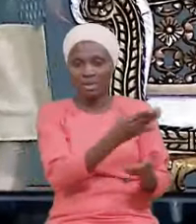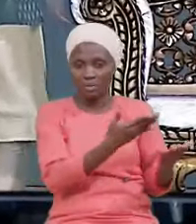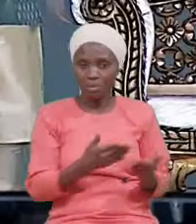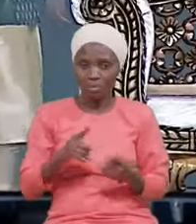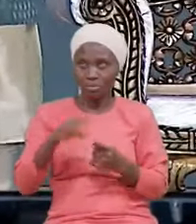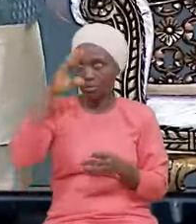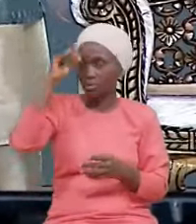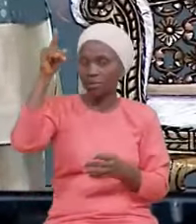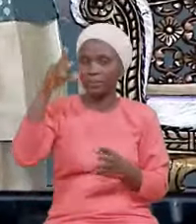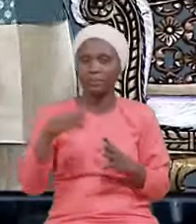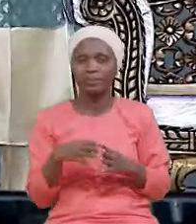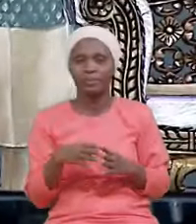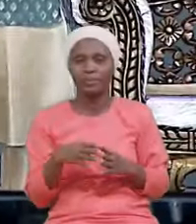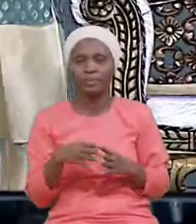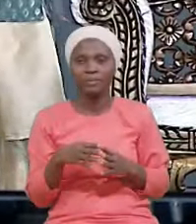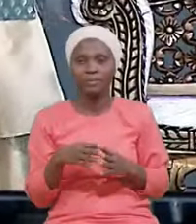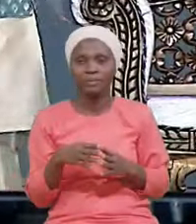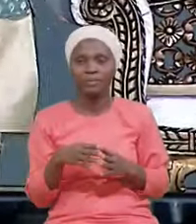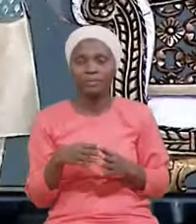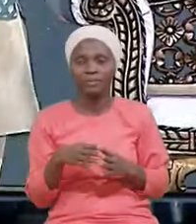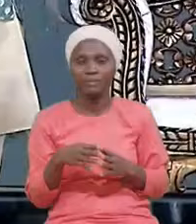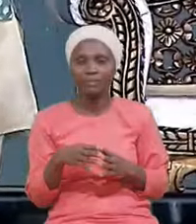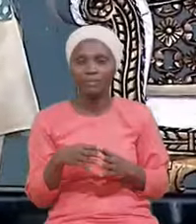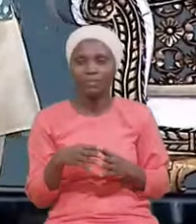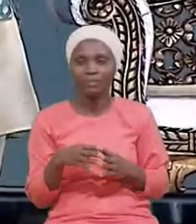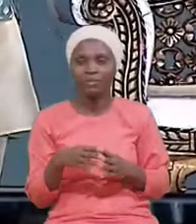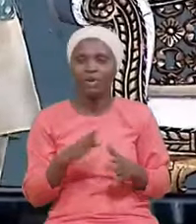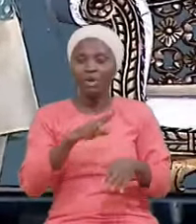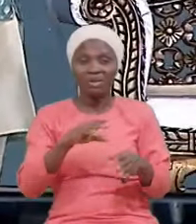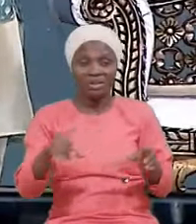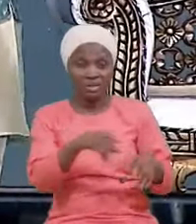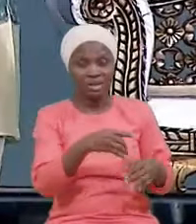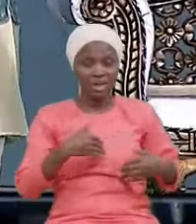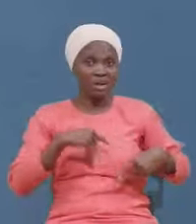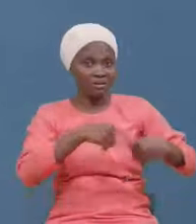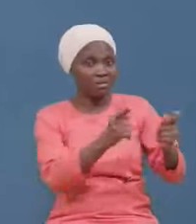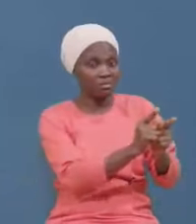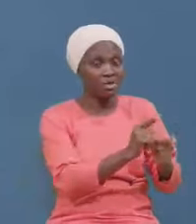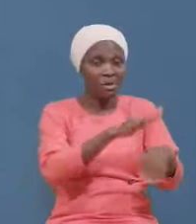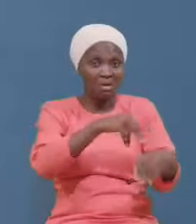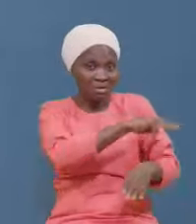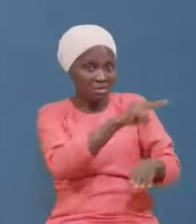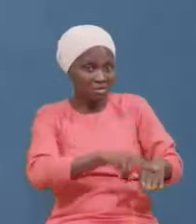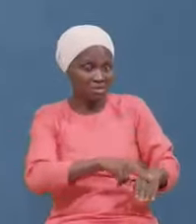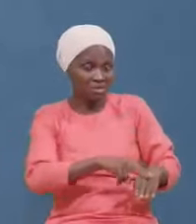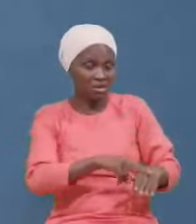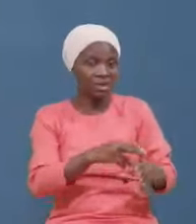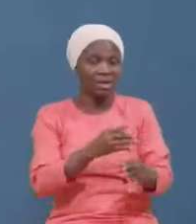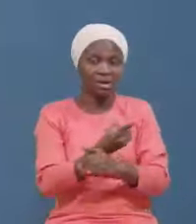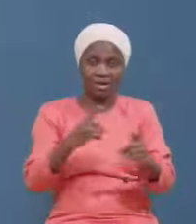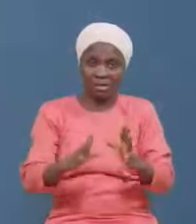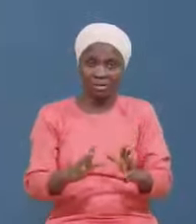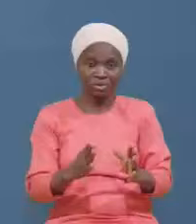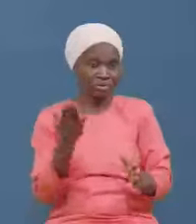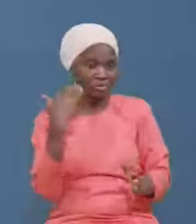him. వారు ఆయన ఎదుగు తీసుకురాబడ్డారు. Gone to all the natural liberators, no solution. ప్రకృతి సంబంధమైన వారి దగ్గరికి వెళ్ళారు